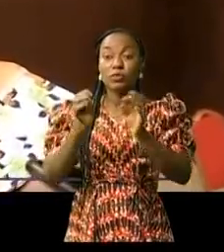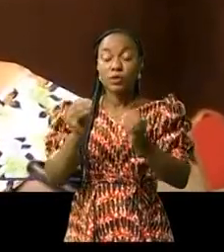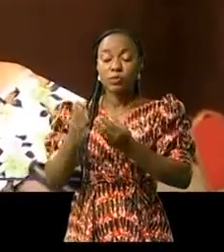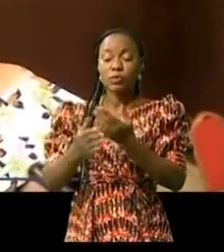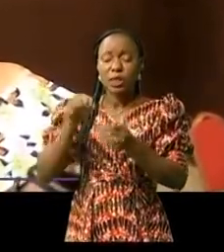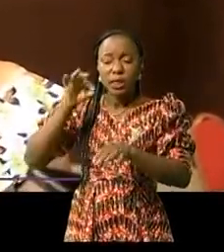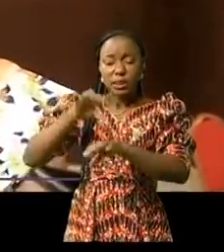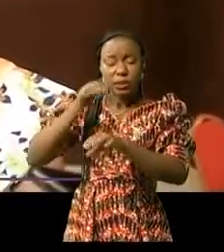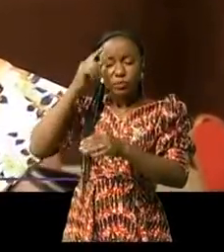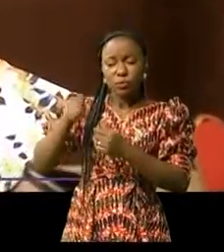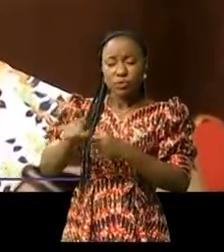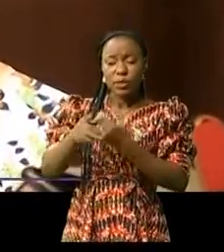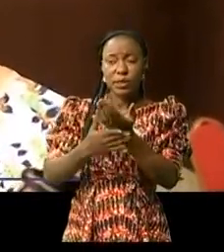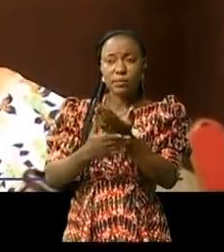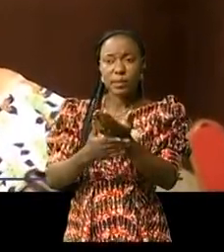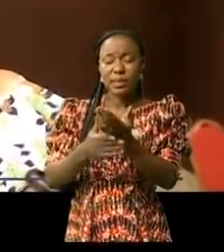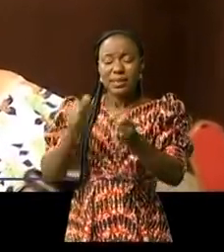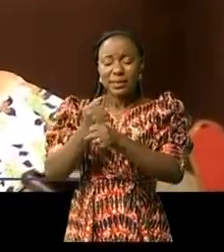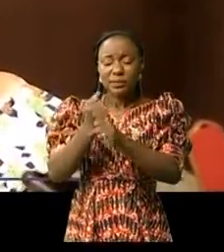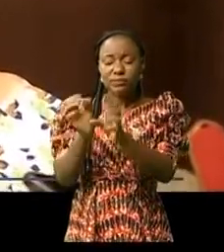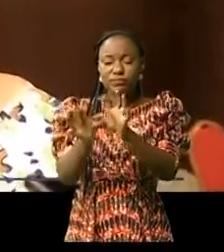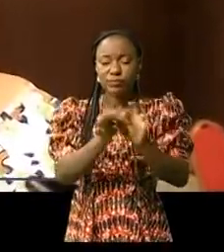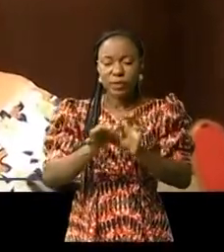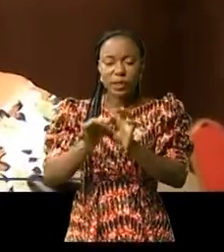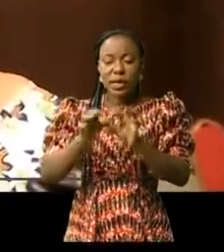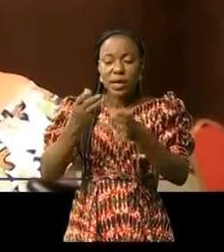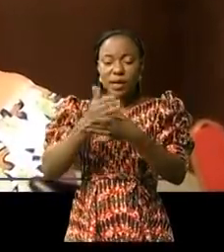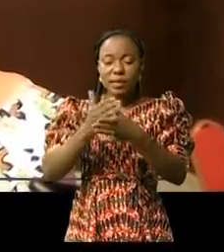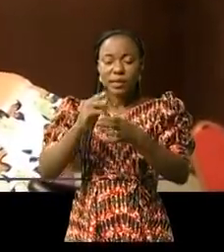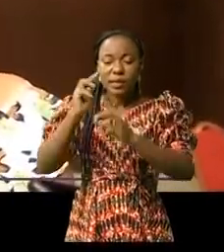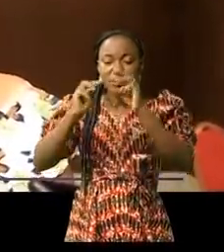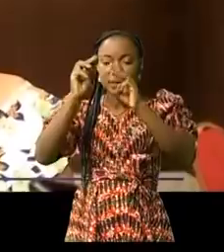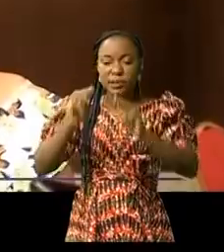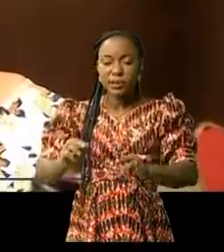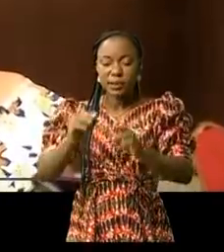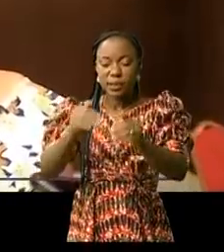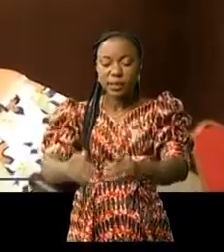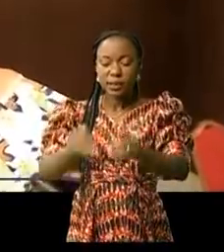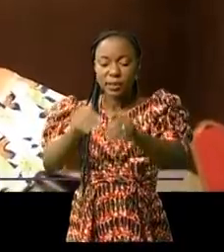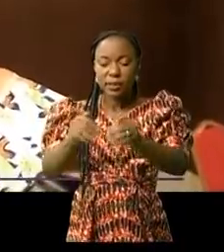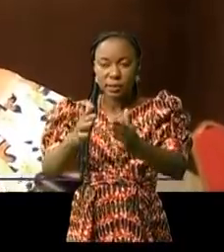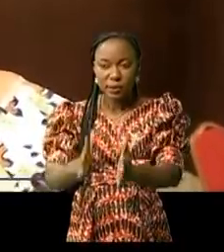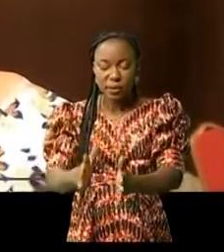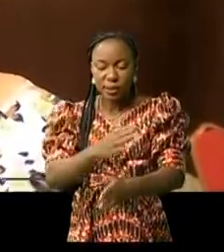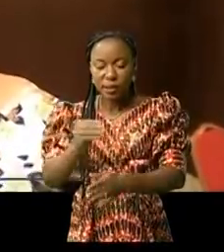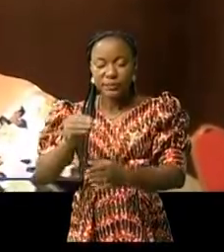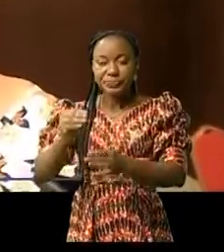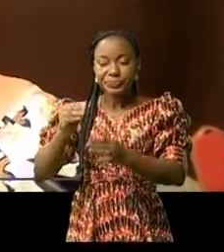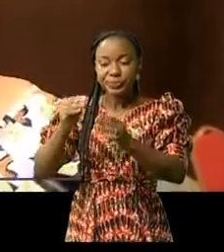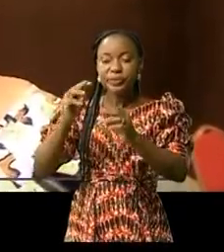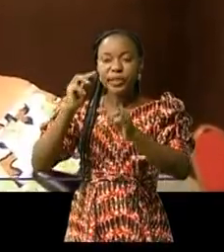un travail de synergie entre le ministère de l'agriculture et le ministère du développement